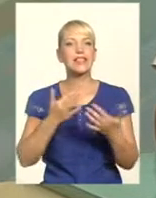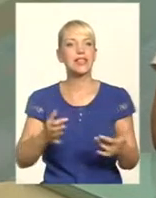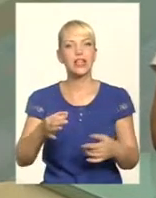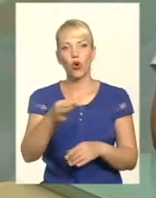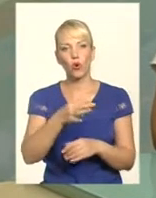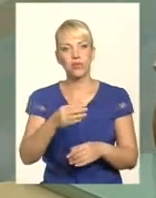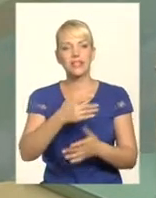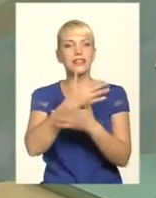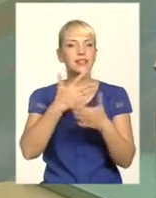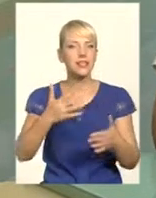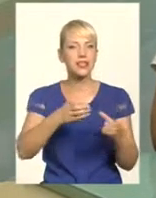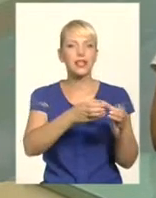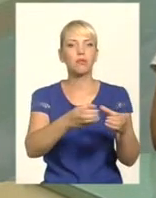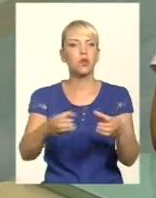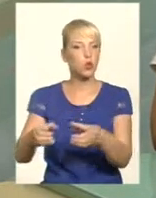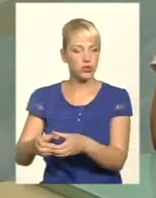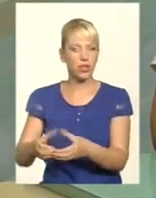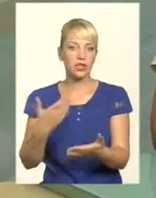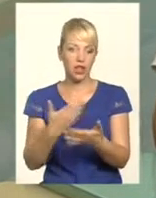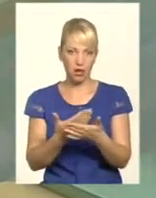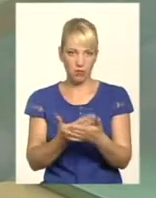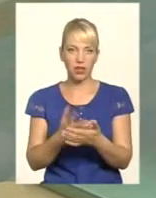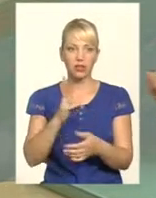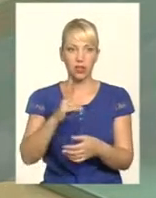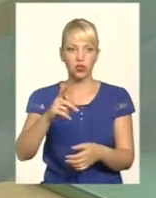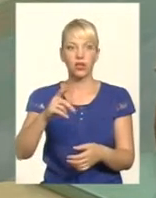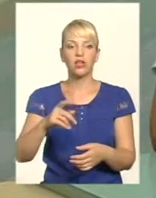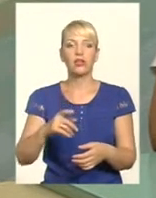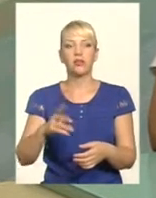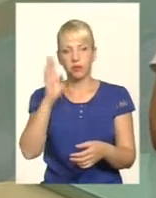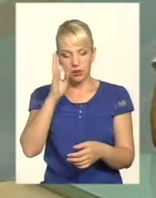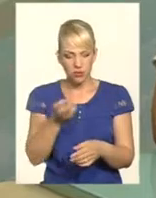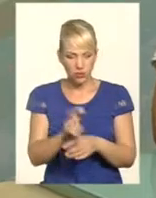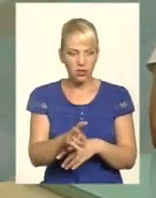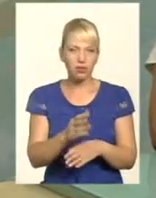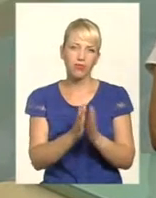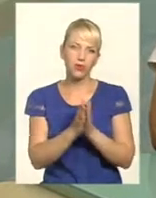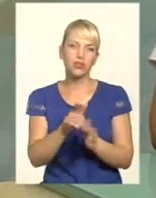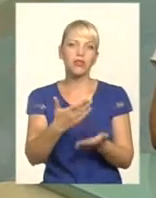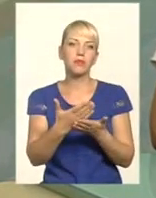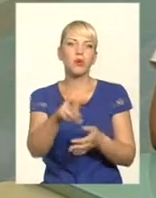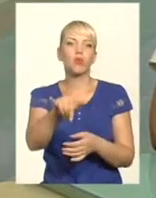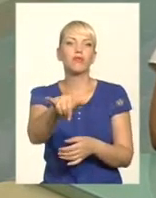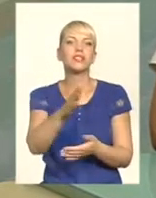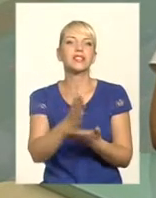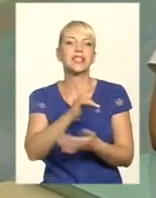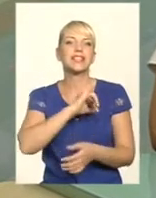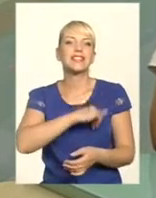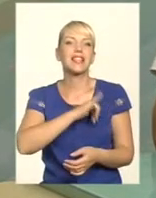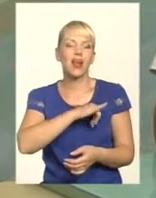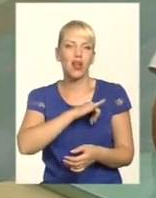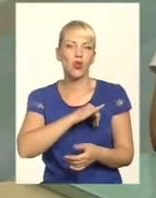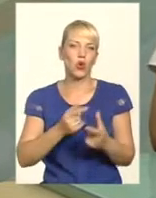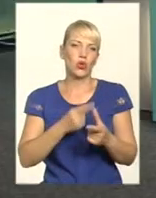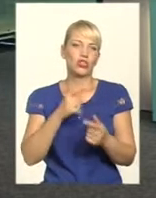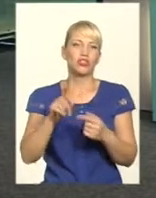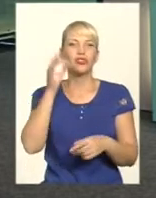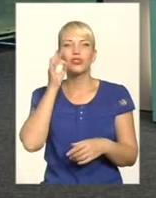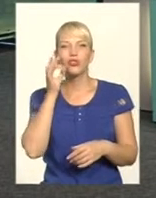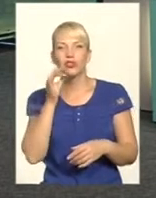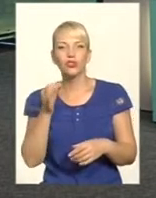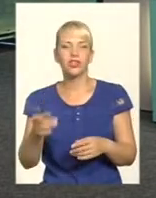різних підрозділів. Якщо, наприклад, приходить, там ніхто не відмовить. Хлопці, там у вас є, наприклад, банка сала, там вам передали щось солодке, а